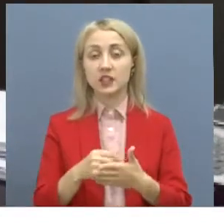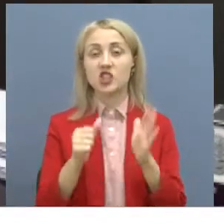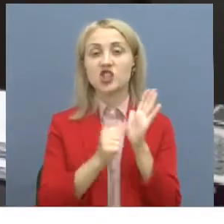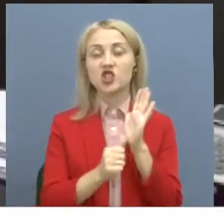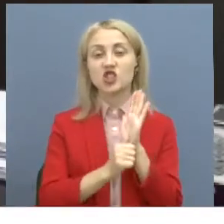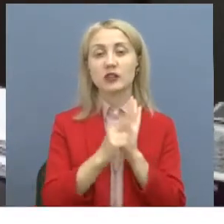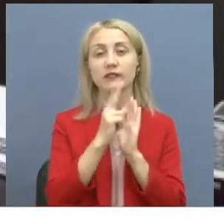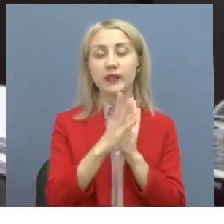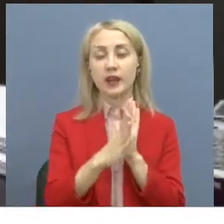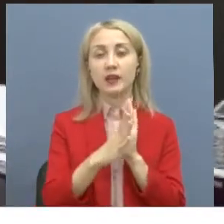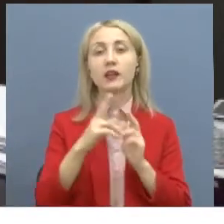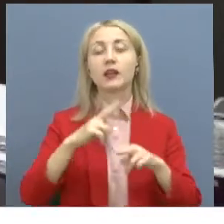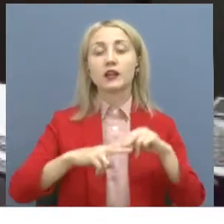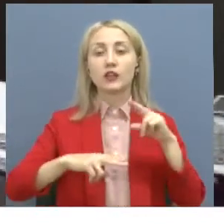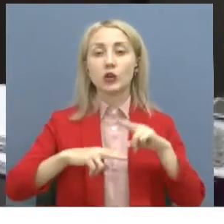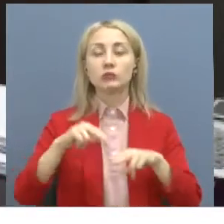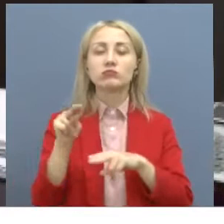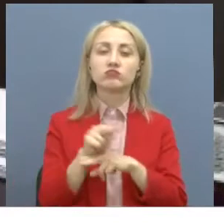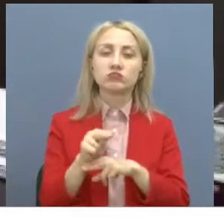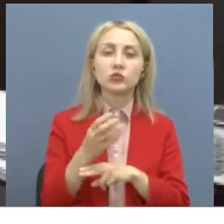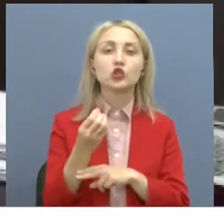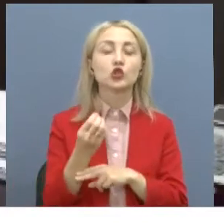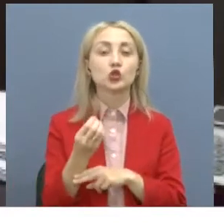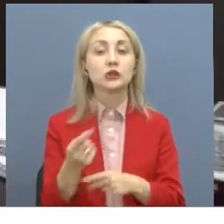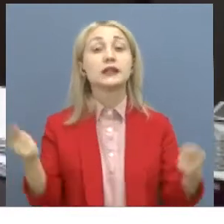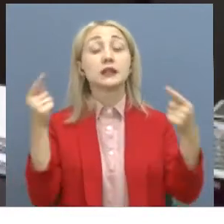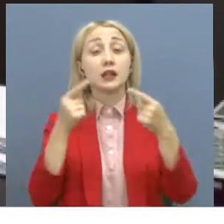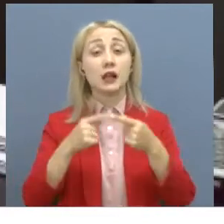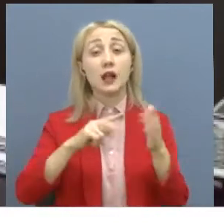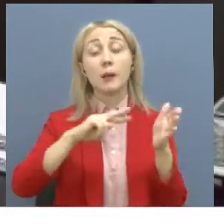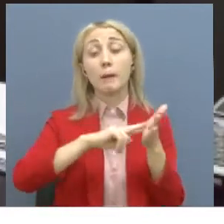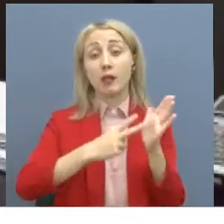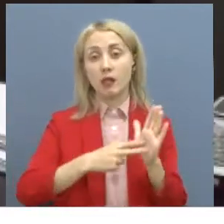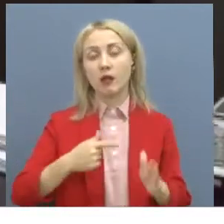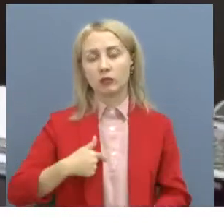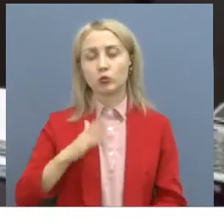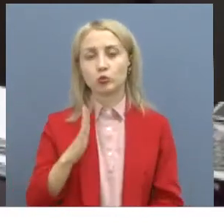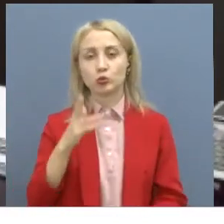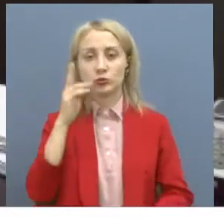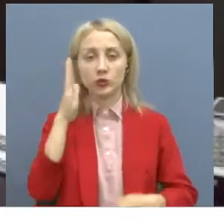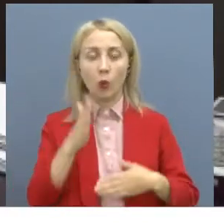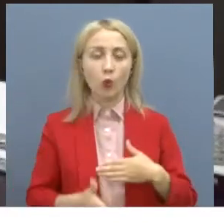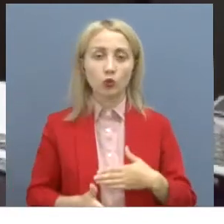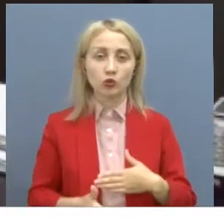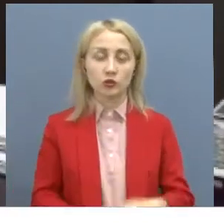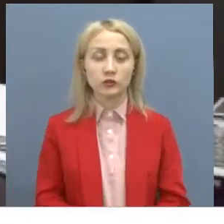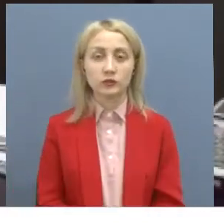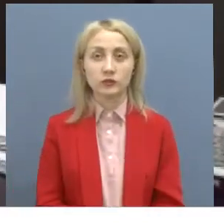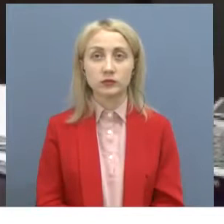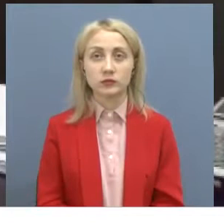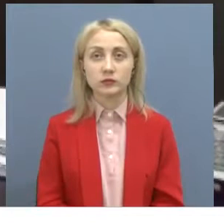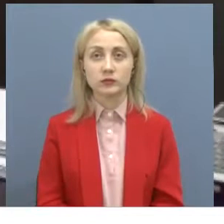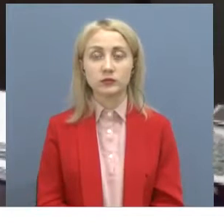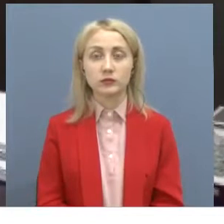жатыр. Аталған 2 жобаны ағымдағы жылы аяқтау жоспарлануда. Несиелік баспана болғандықтан тұрғын үй кезегінде тұрғандардың